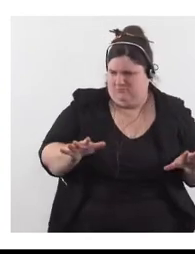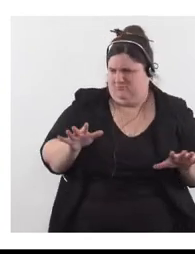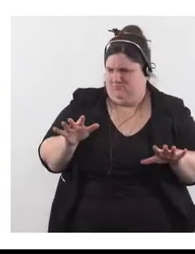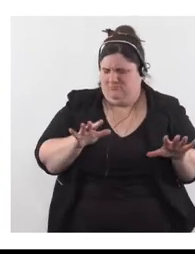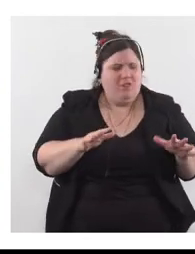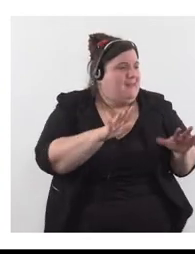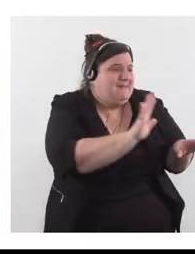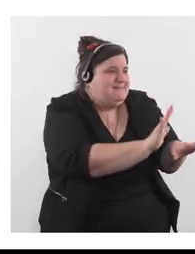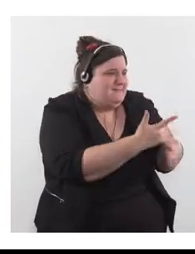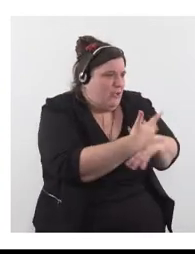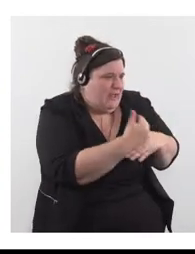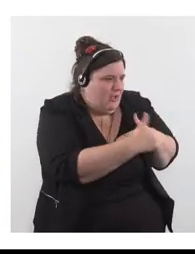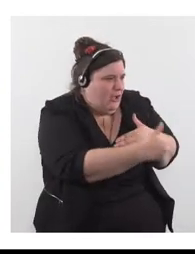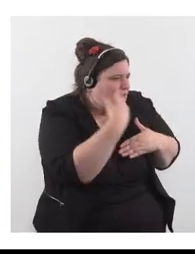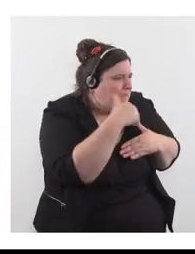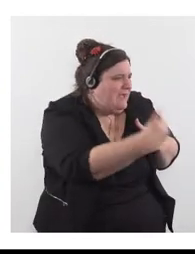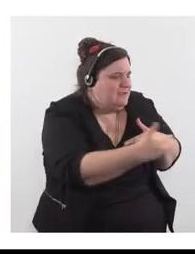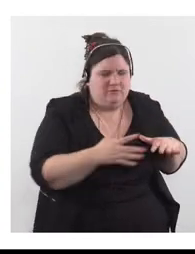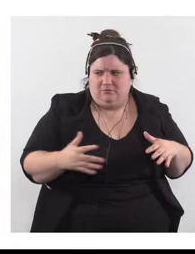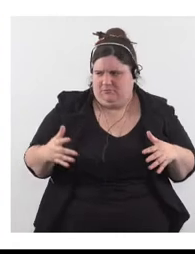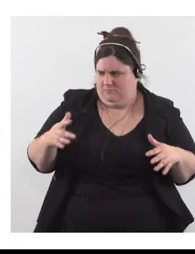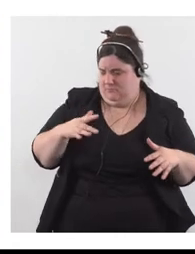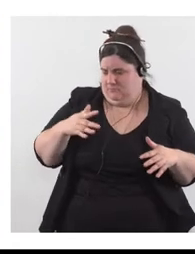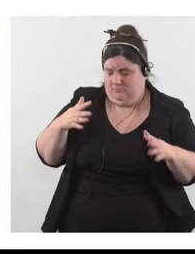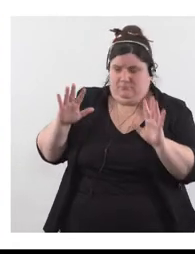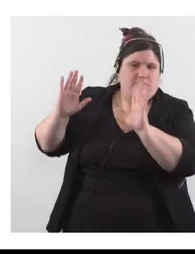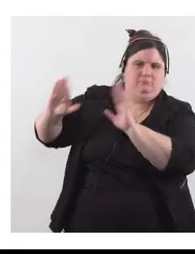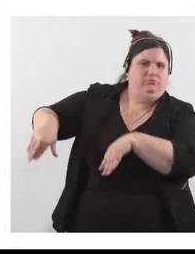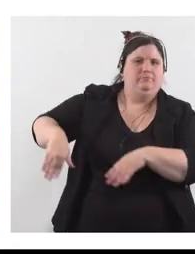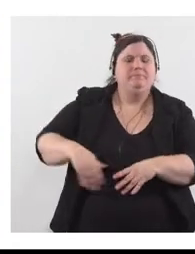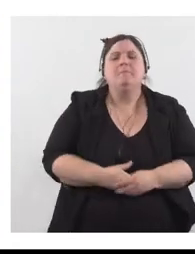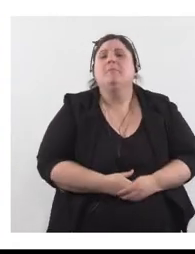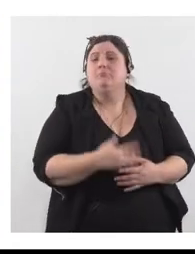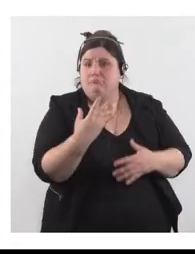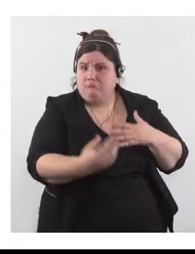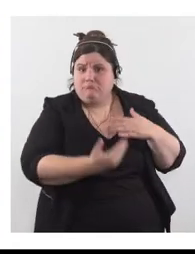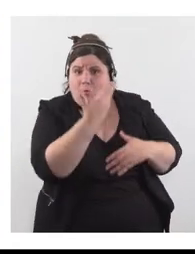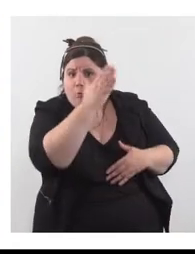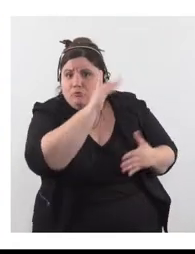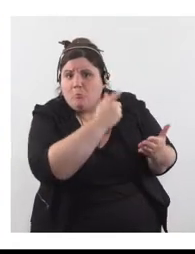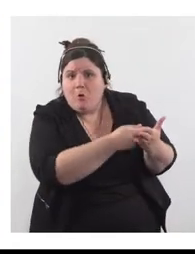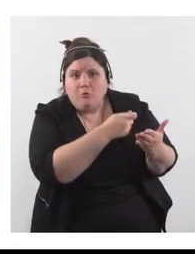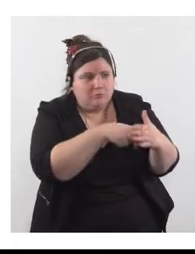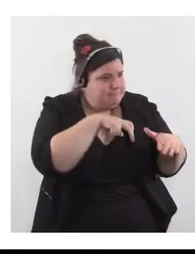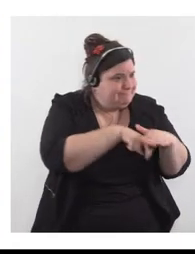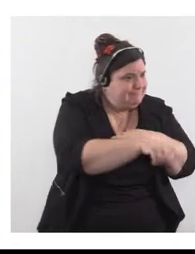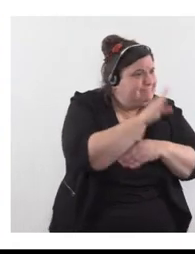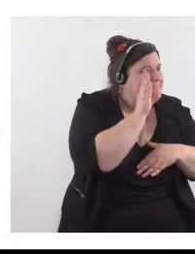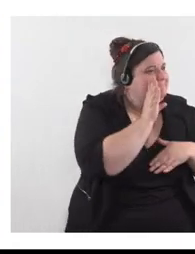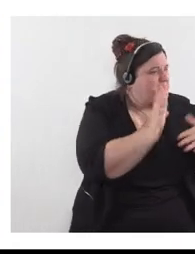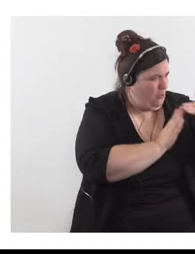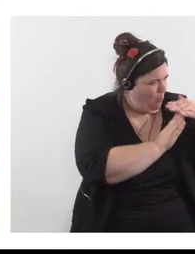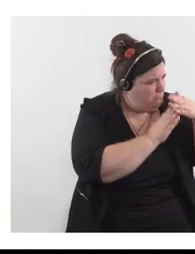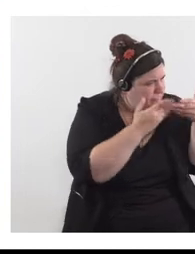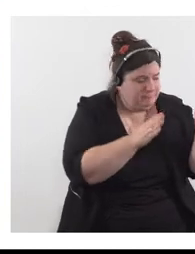expliquer ce retard. Au bout d'un moment, j'ai abandonné. Je suis allée vers une autre banque. J'ai voulu ouvrir un autre compte en banque. On m'a dit que cela n'était